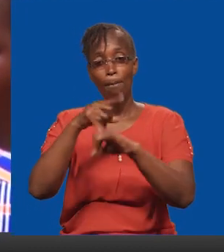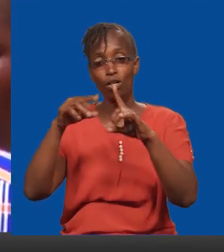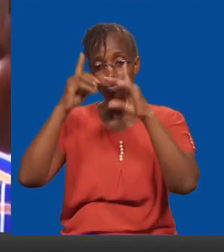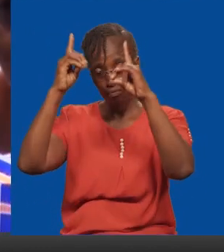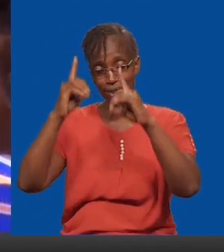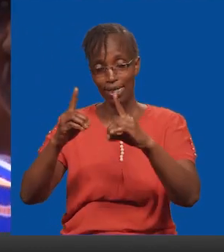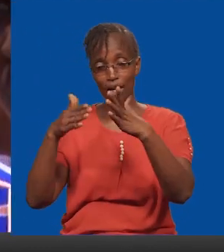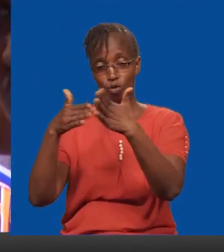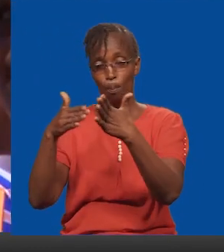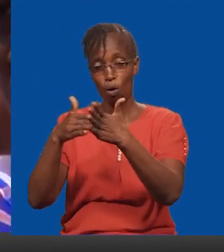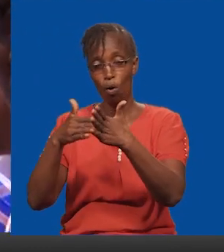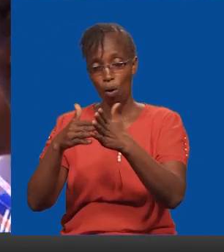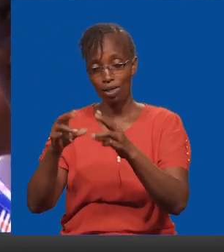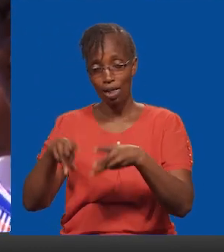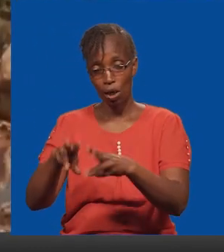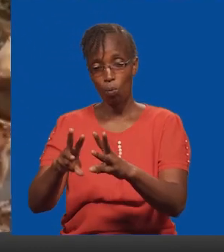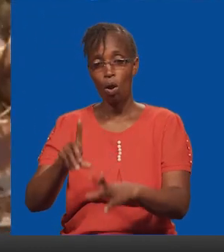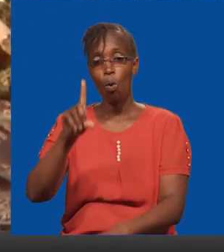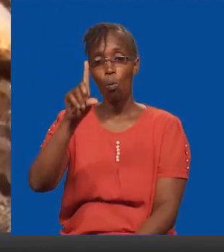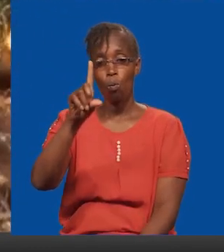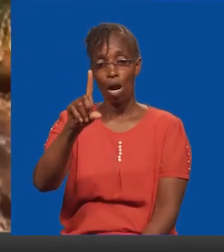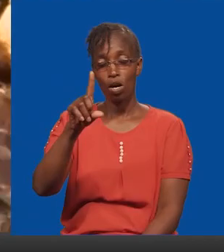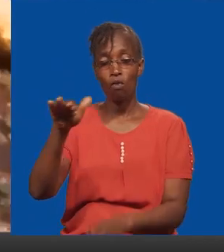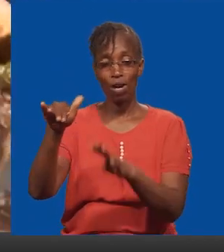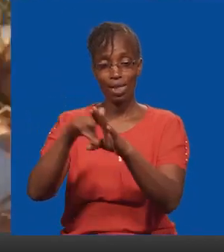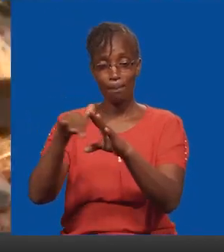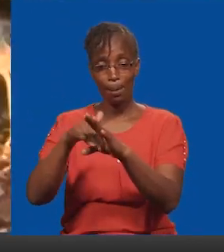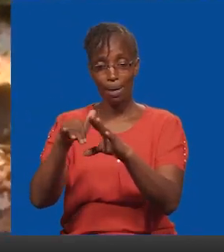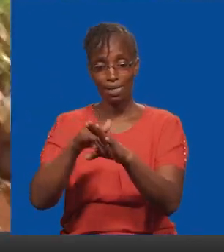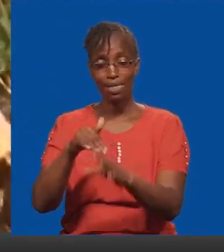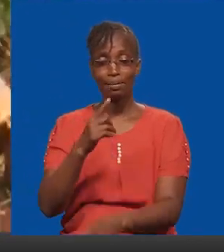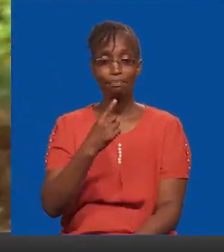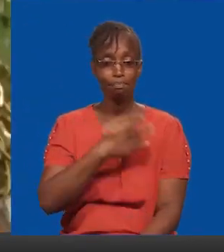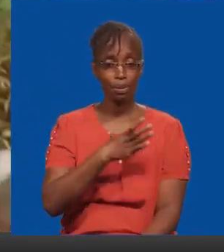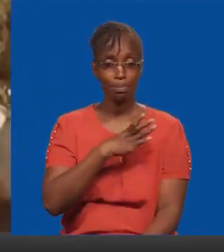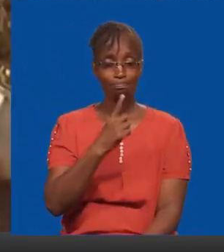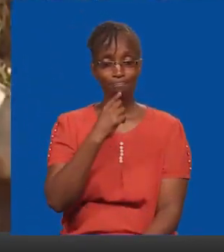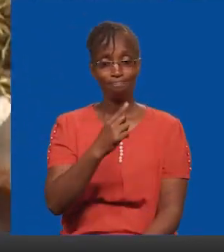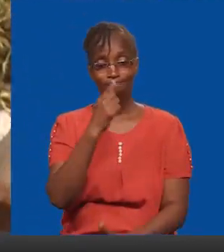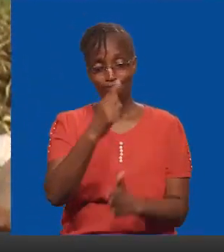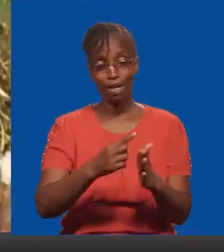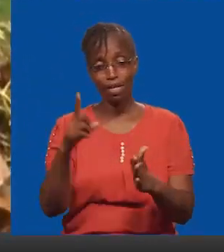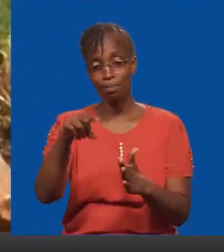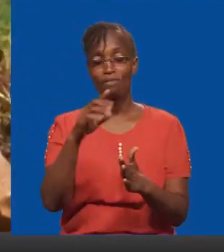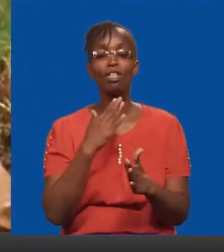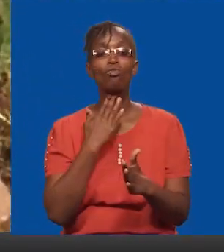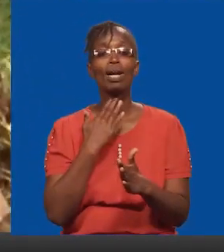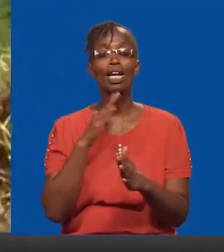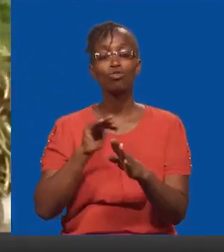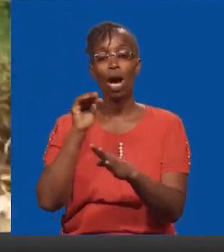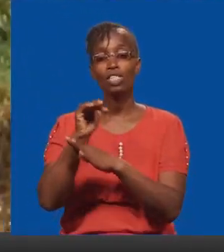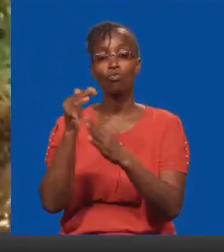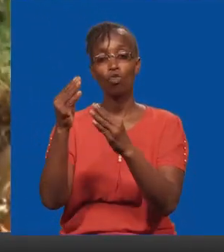some place, he decided to block that way. Kulingana na mmoja wa wakazi Godono Jiji, wakazi